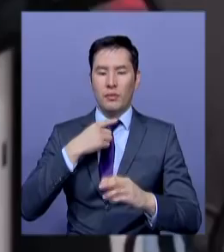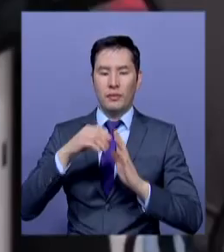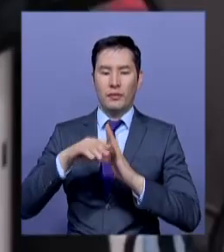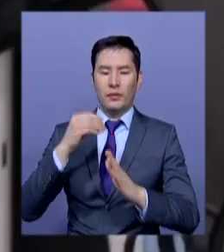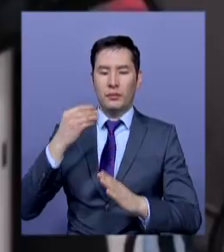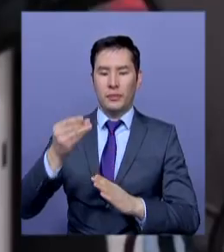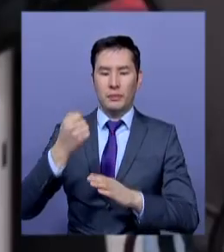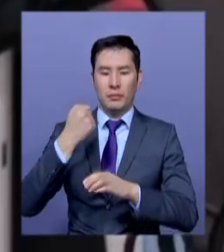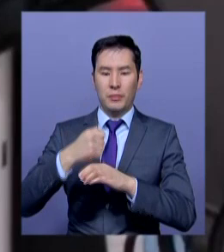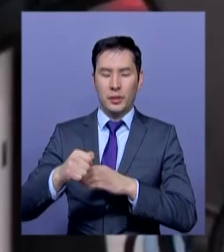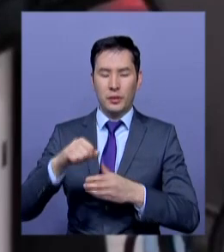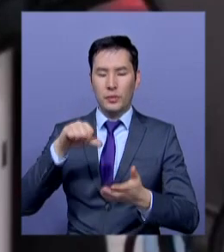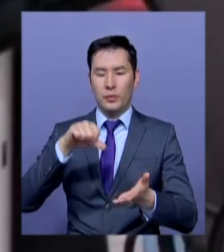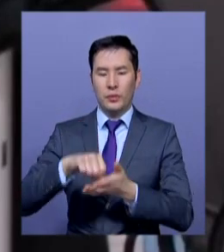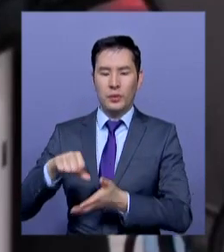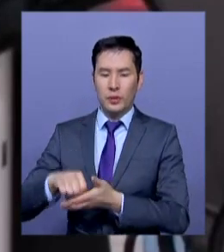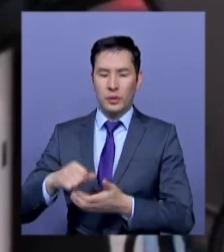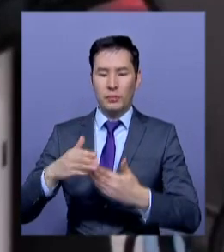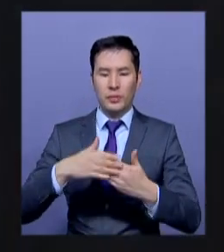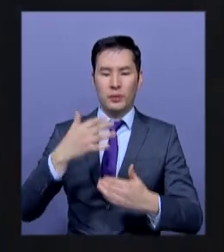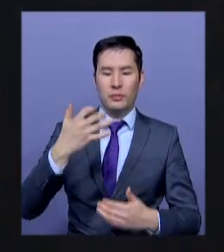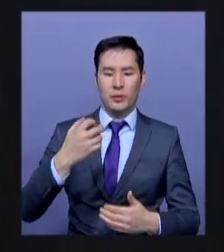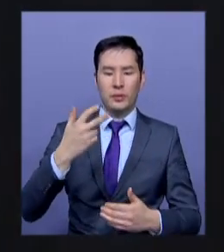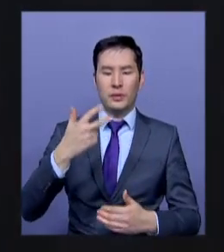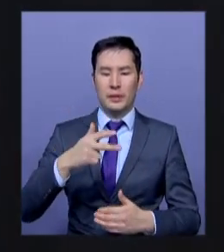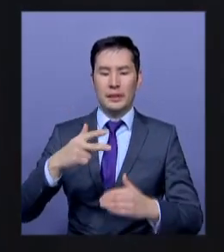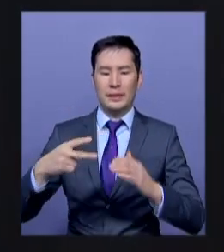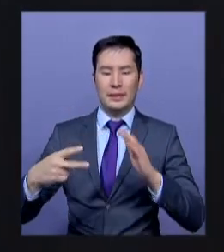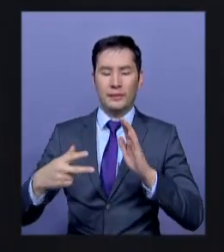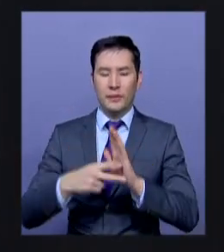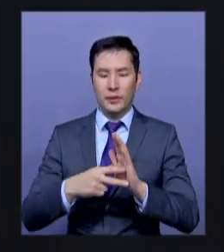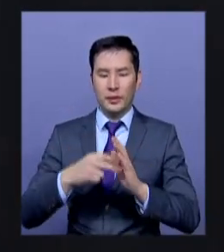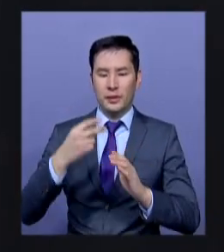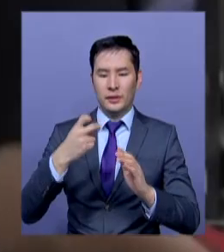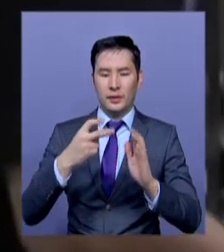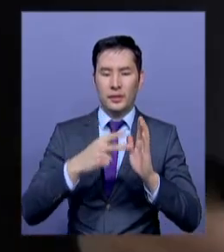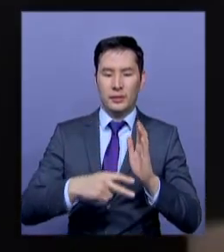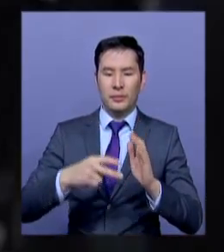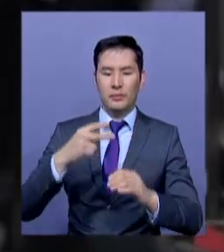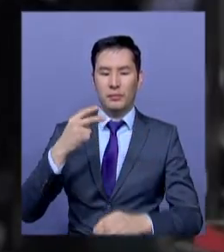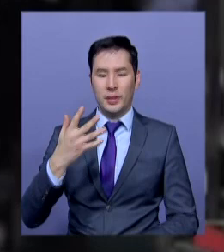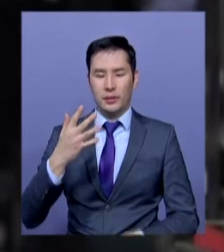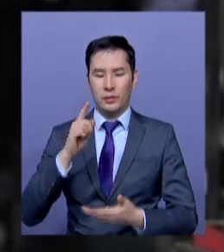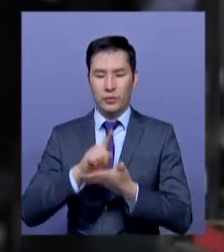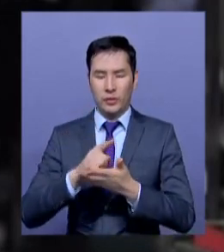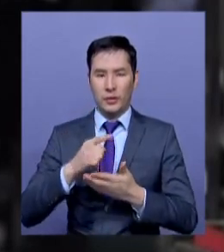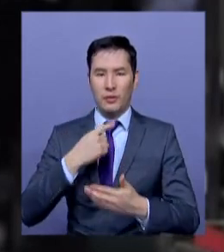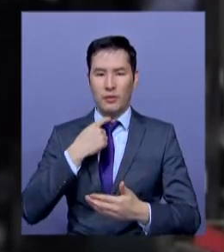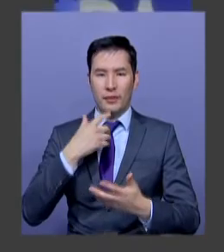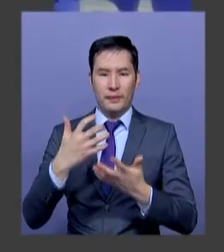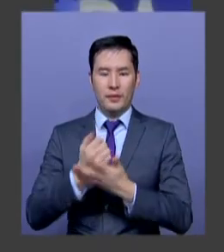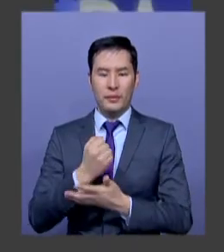Жеңіске жету үшін сайлауға қатысушы 538 қазылар алқасының 270 даусына ие болу керек.